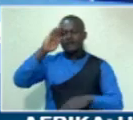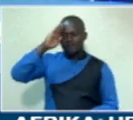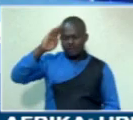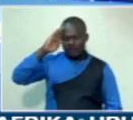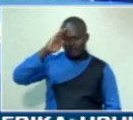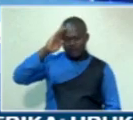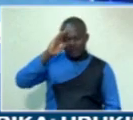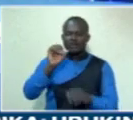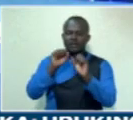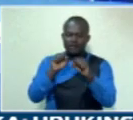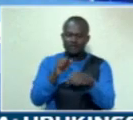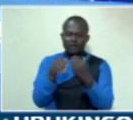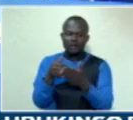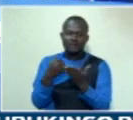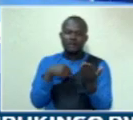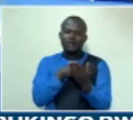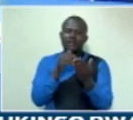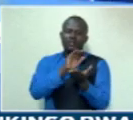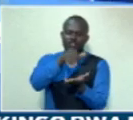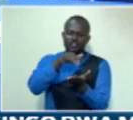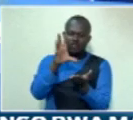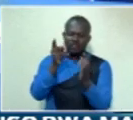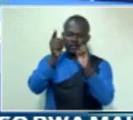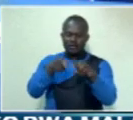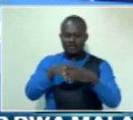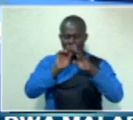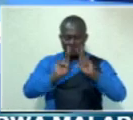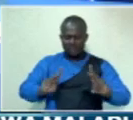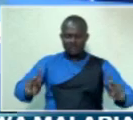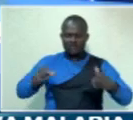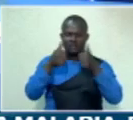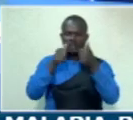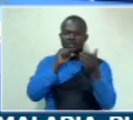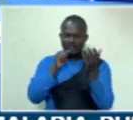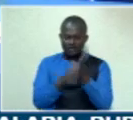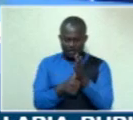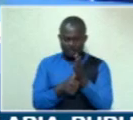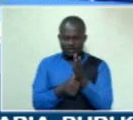mwiriwe neza yego Centrafrica twageze amahoro tumeze neza nta kibazo